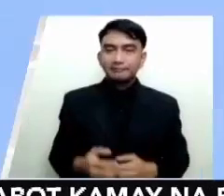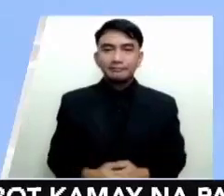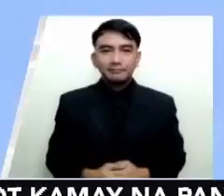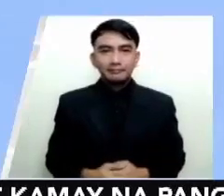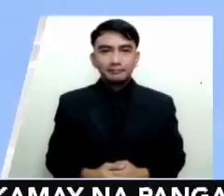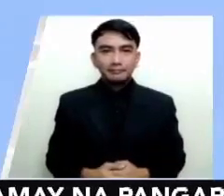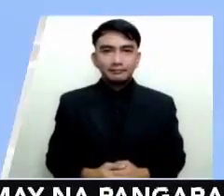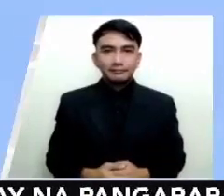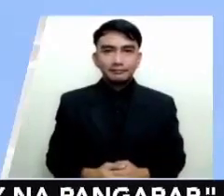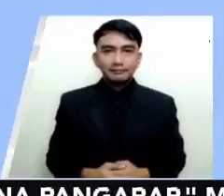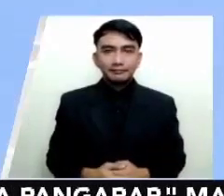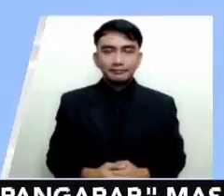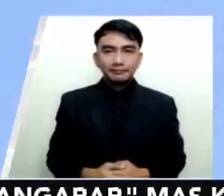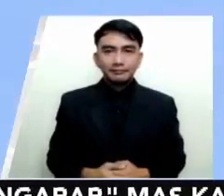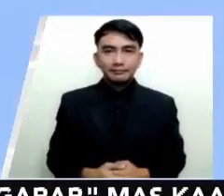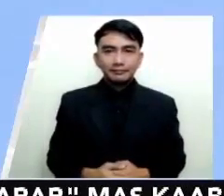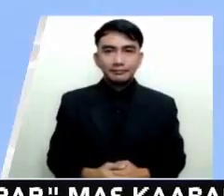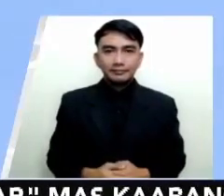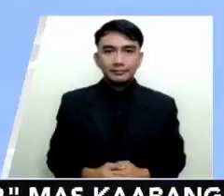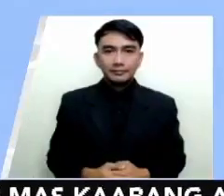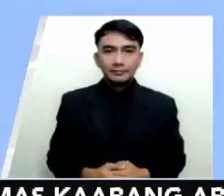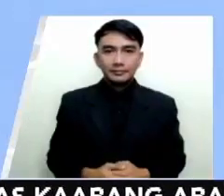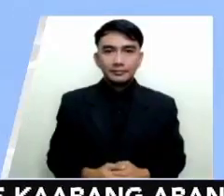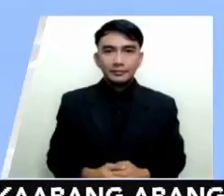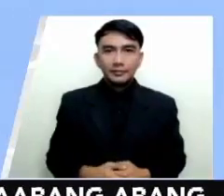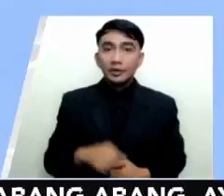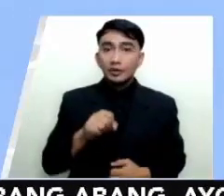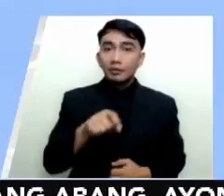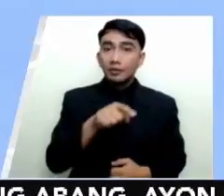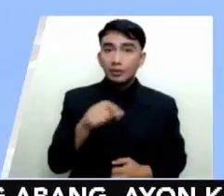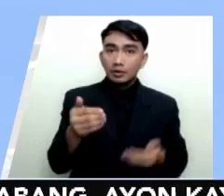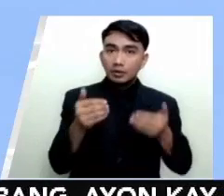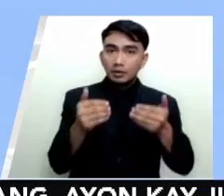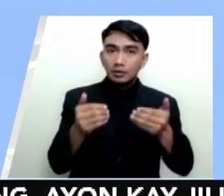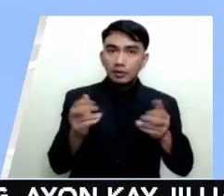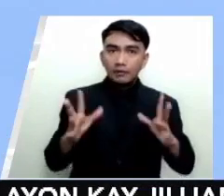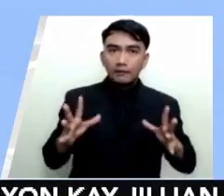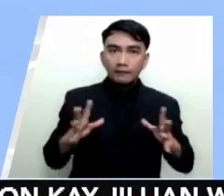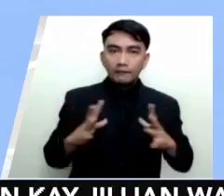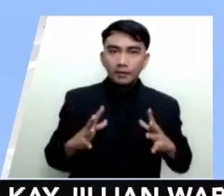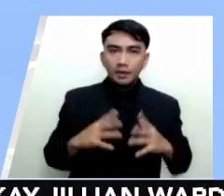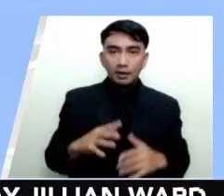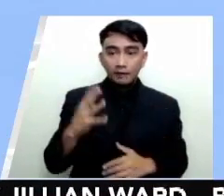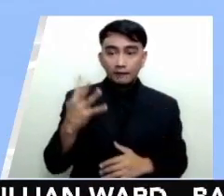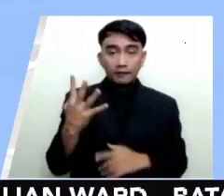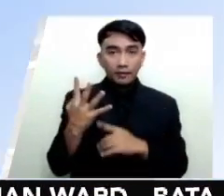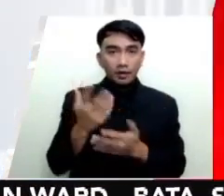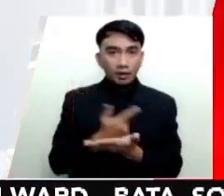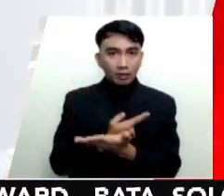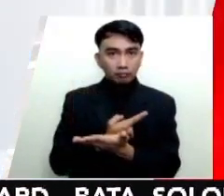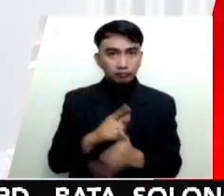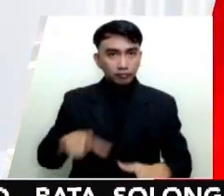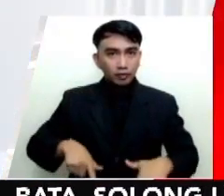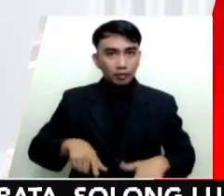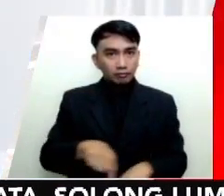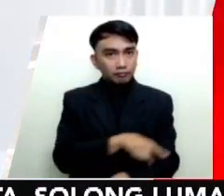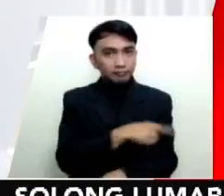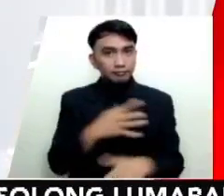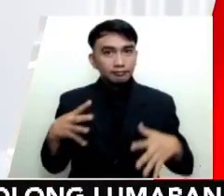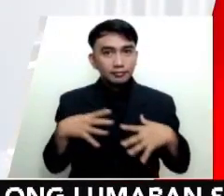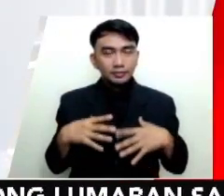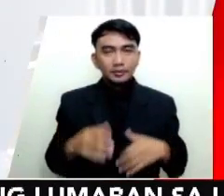Pwede na pong planuhin ang inyong mga bakasyon. Apat na long weekend ang naghihintay ngayong taon. Una, ang Holy Week na